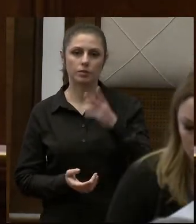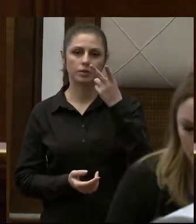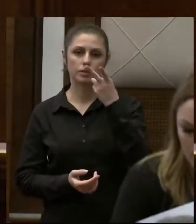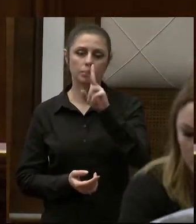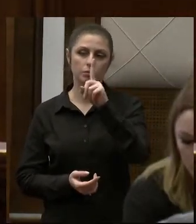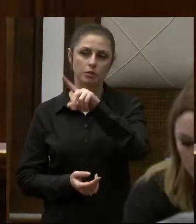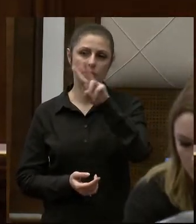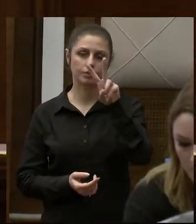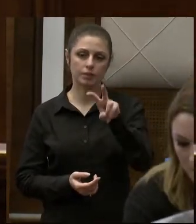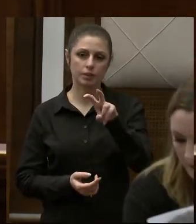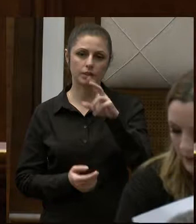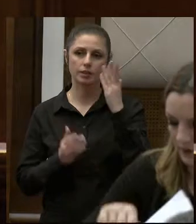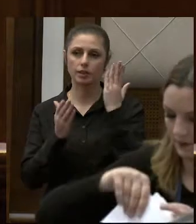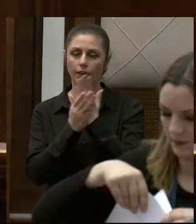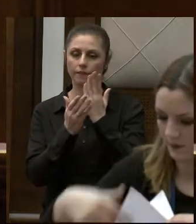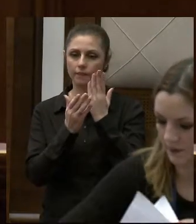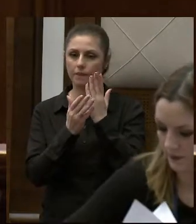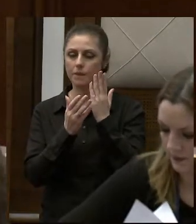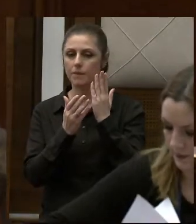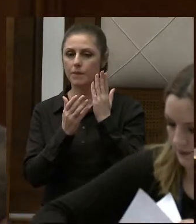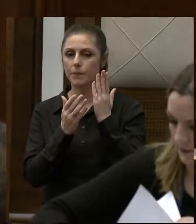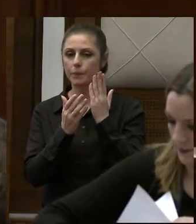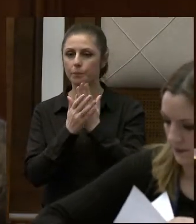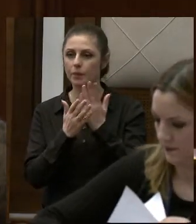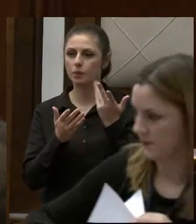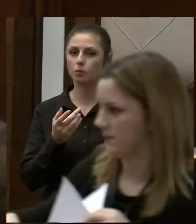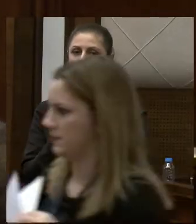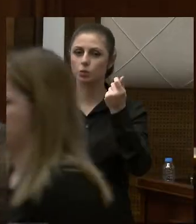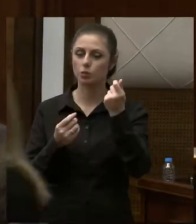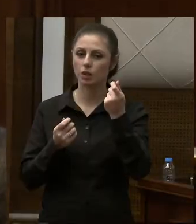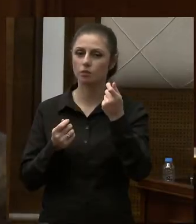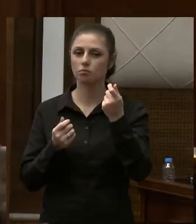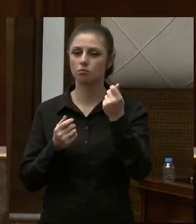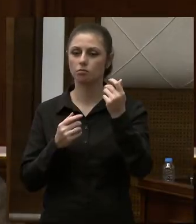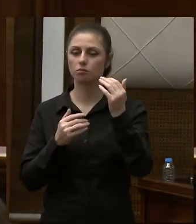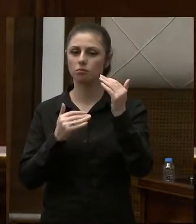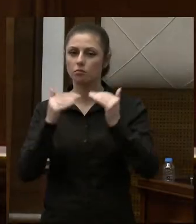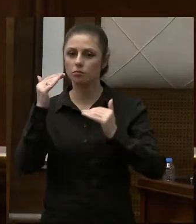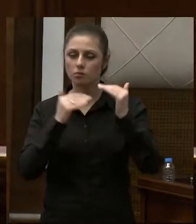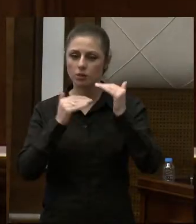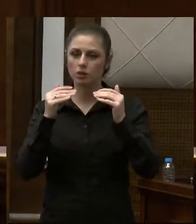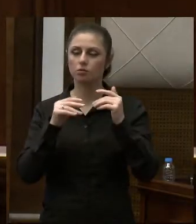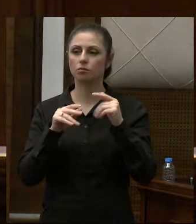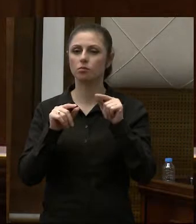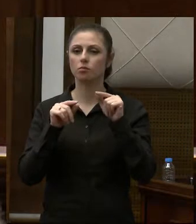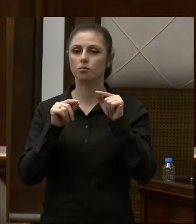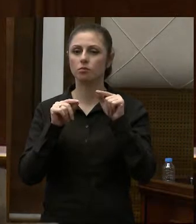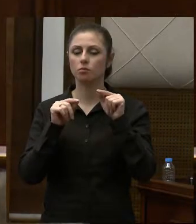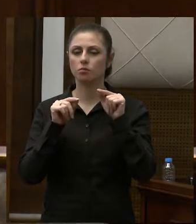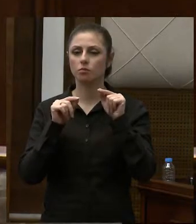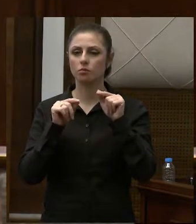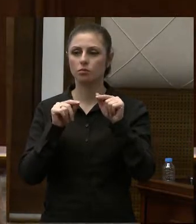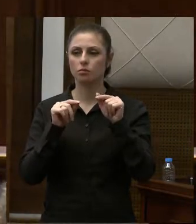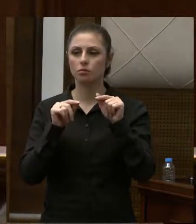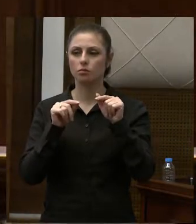2018 yılı evrak, evsel katı artık ücret tarifesini tarife komisyonuna havalesini ve tarife komisyonu ve